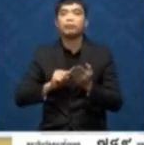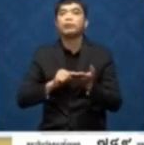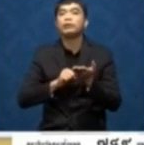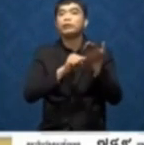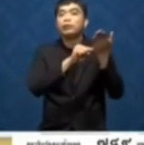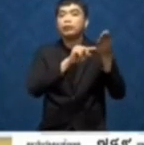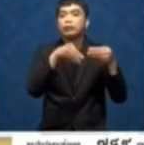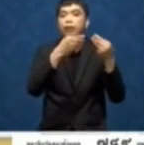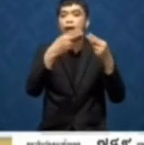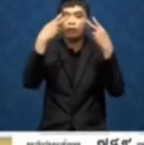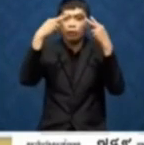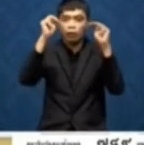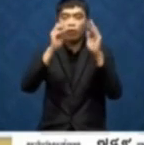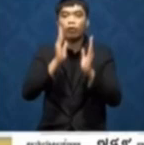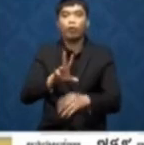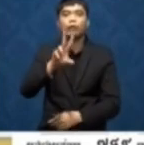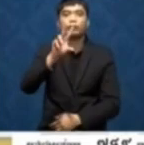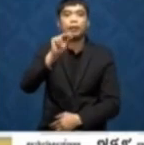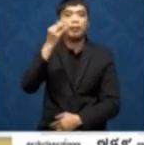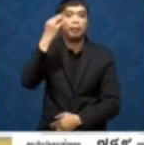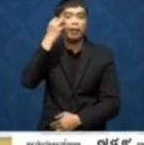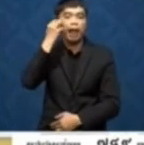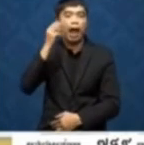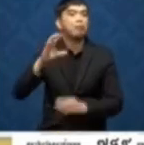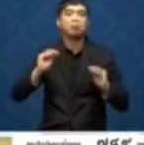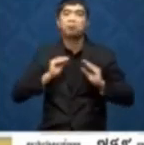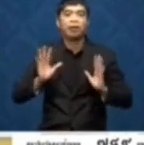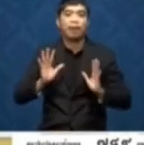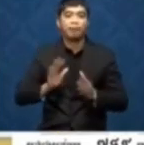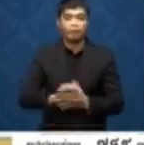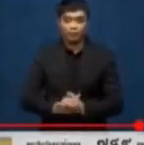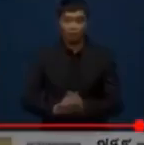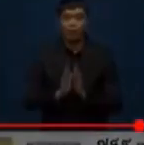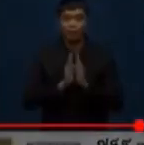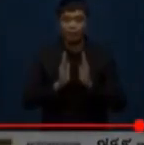คนที่30ของประเทศไทยชื่อพิธาลิ้มเจริญรัตน์ขอบพระคุณครับ